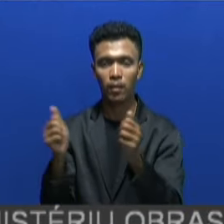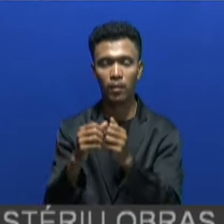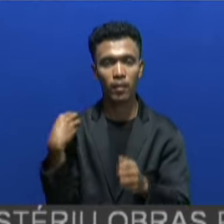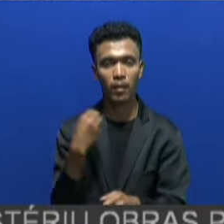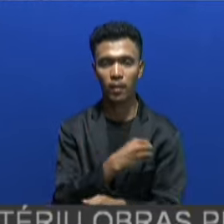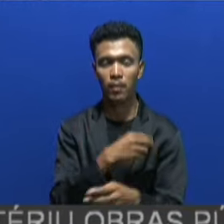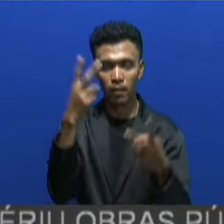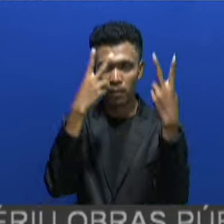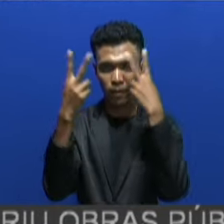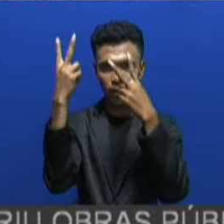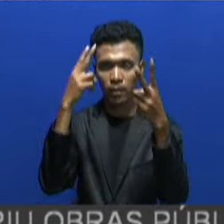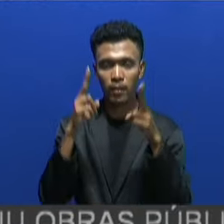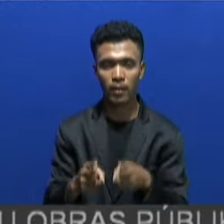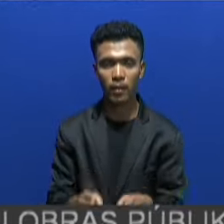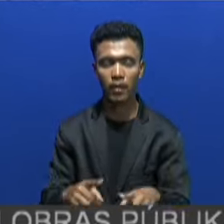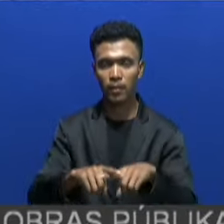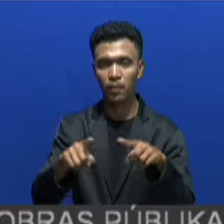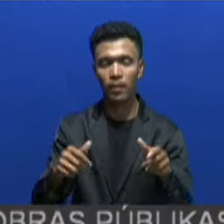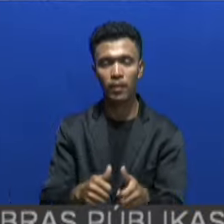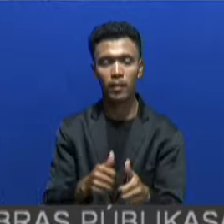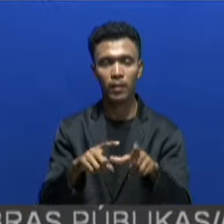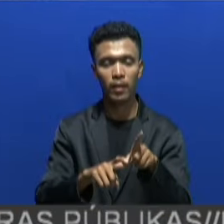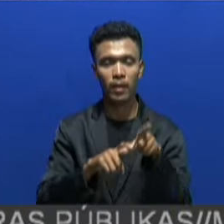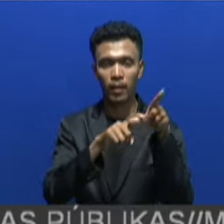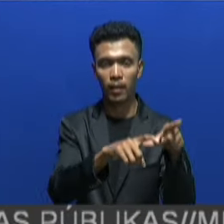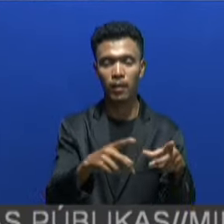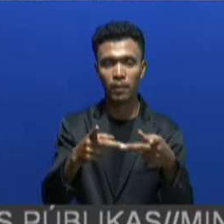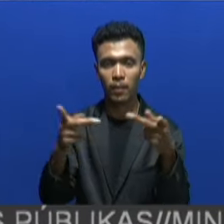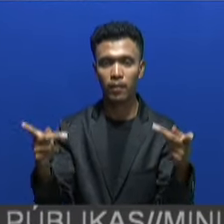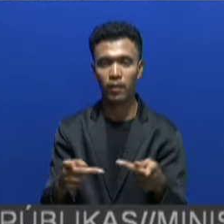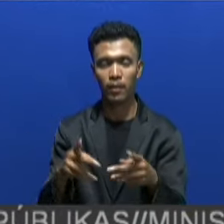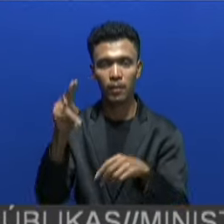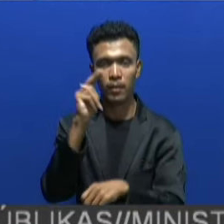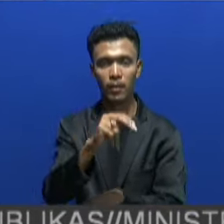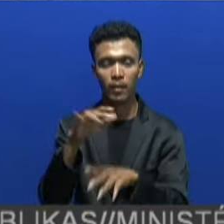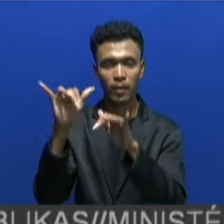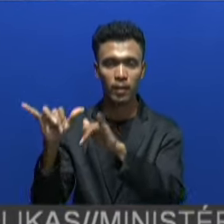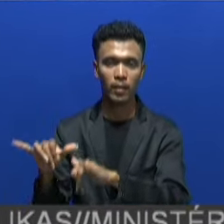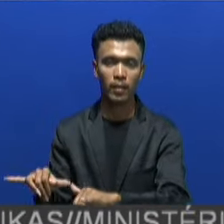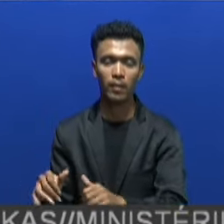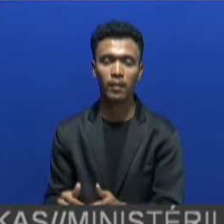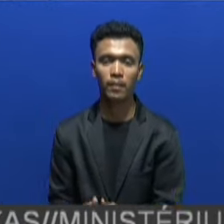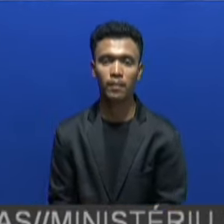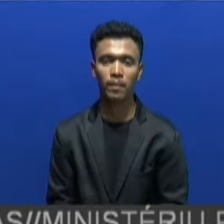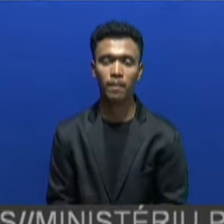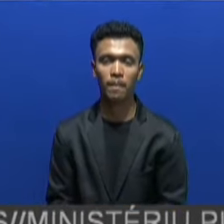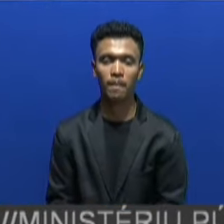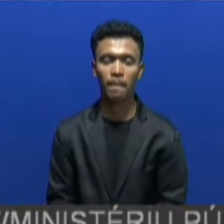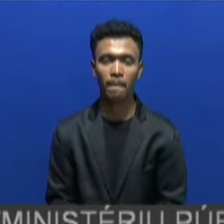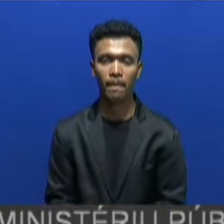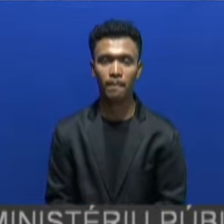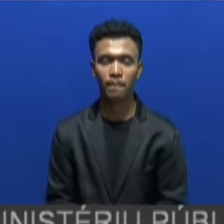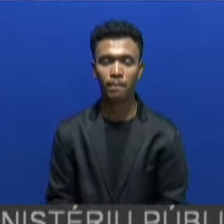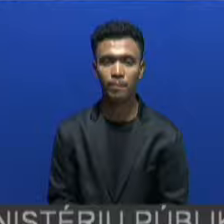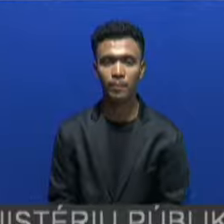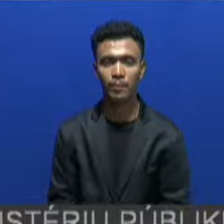lai fila, pa ni fati ni be ni hela ba. Nan le la alan ino en kan hinef. Hitoe ne nan tam, katite